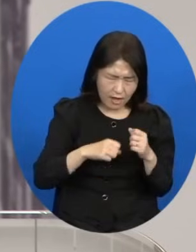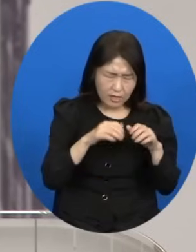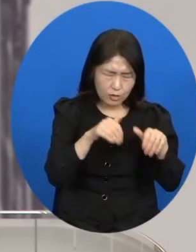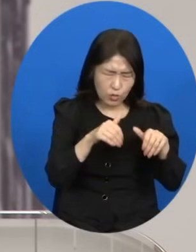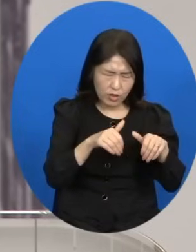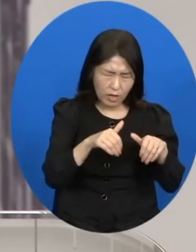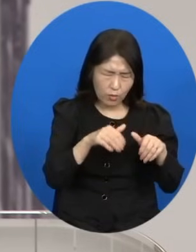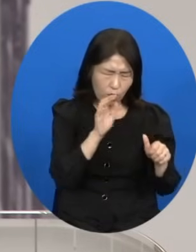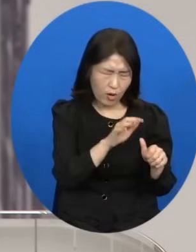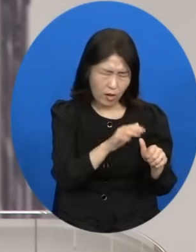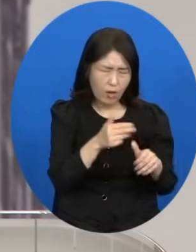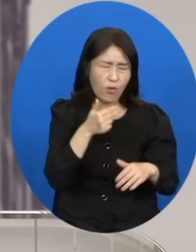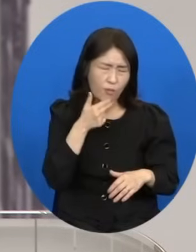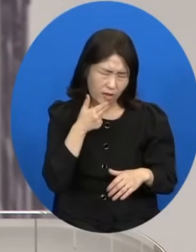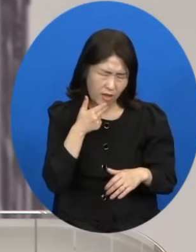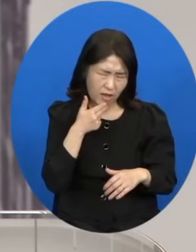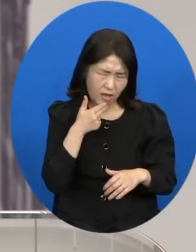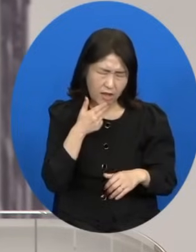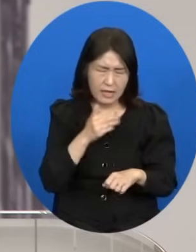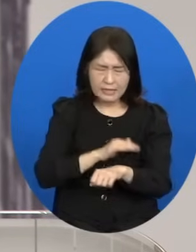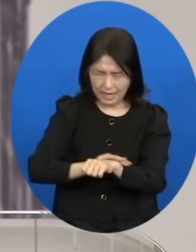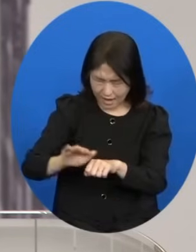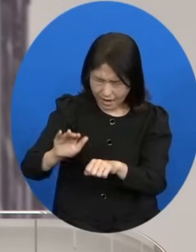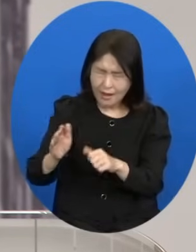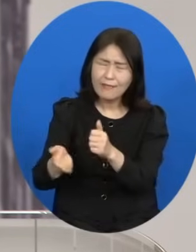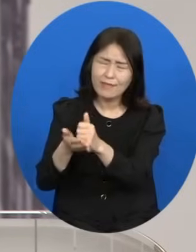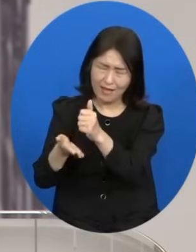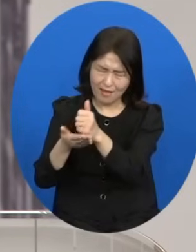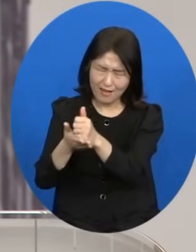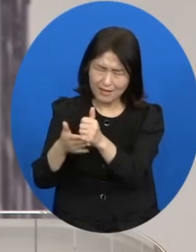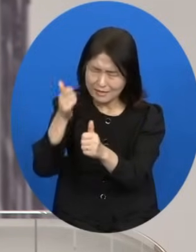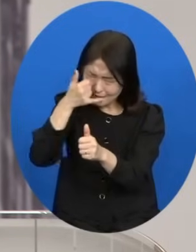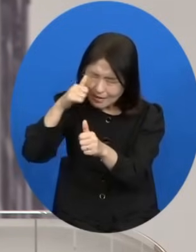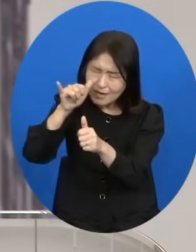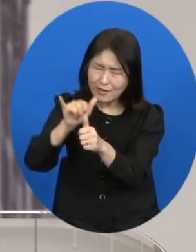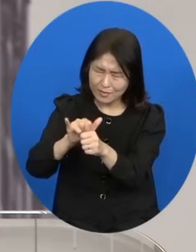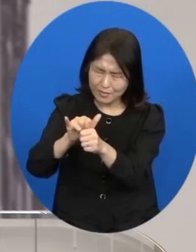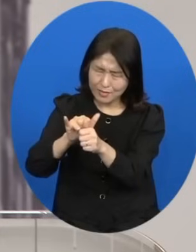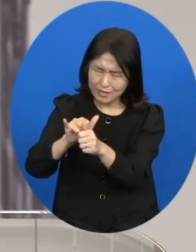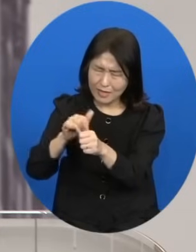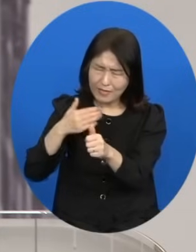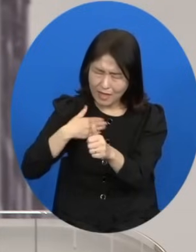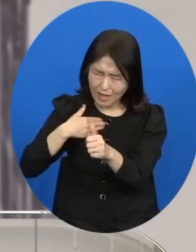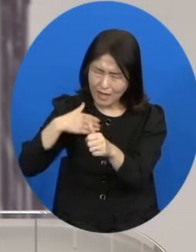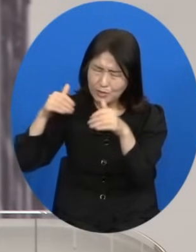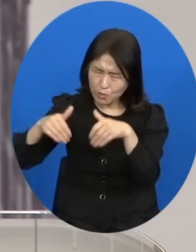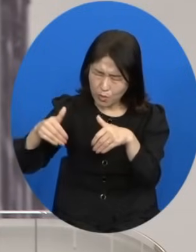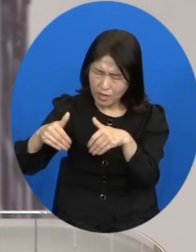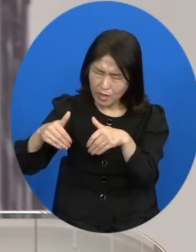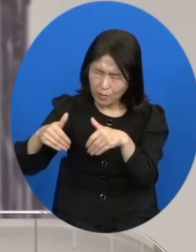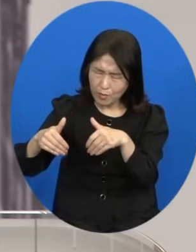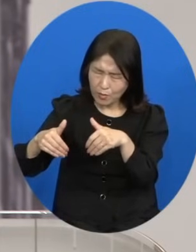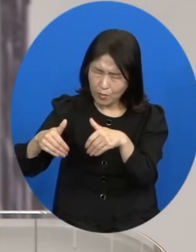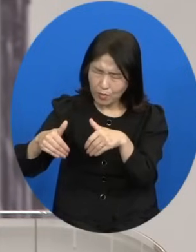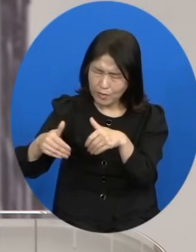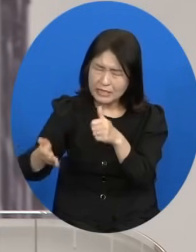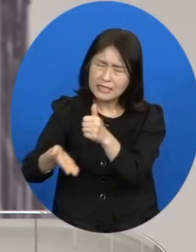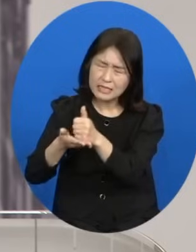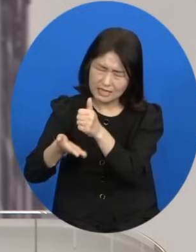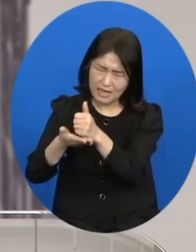주시고 모두가 다 참 잘했다 착하고 충성된 나의 종아 참 작은 일에